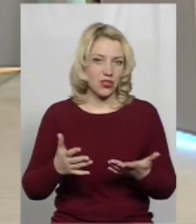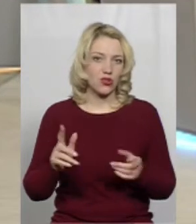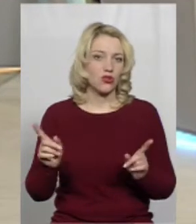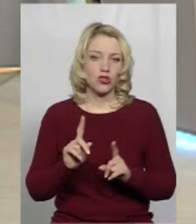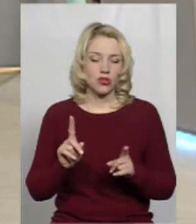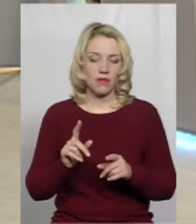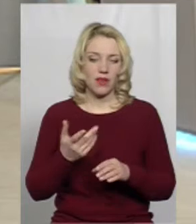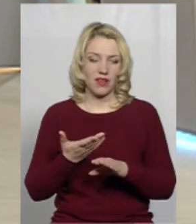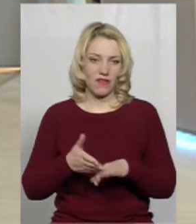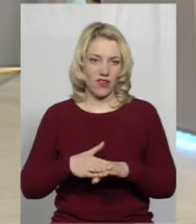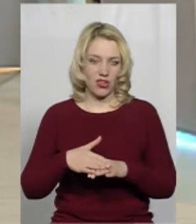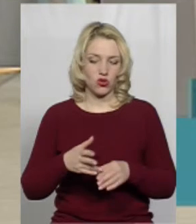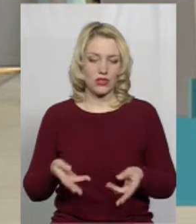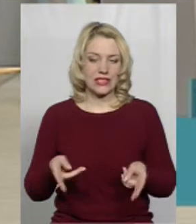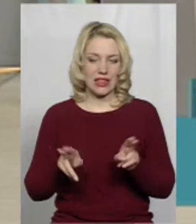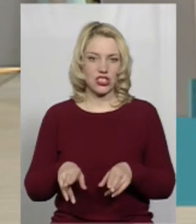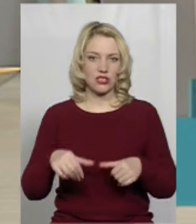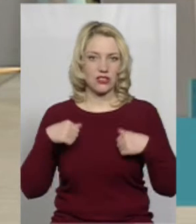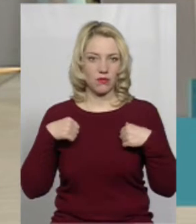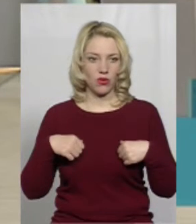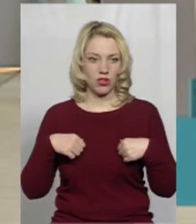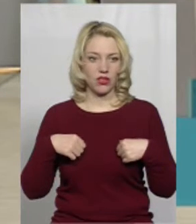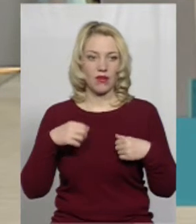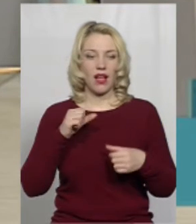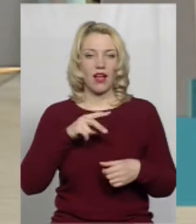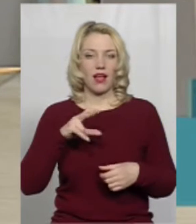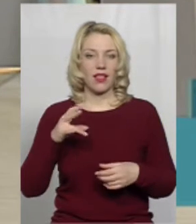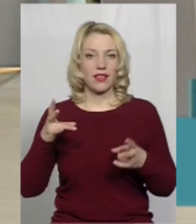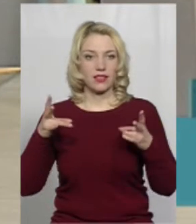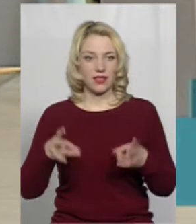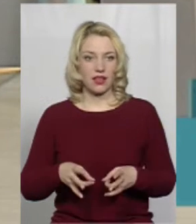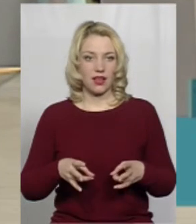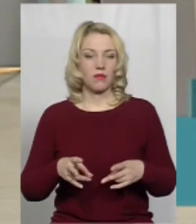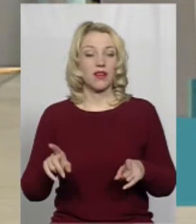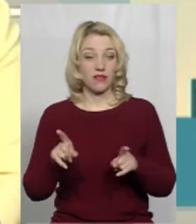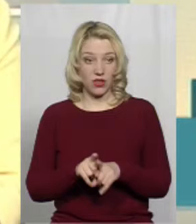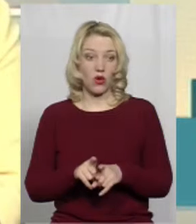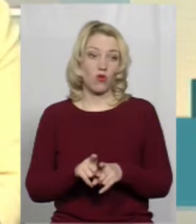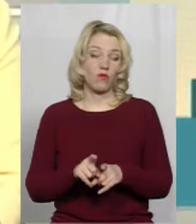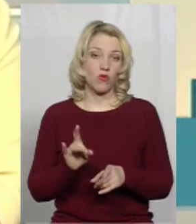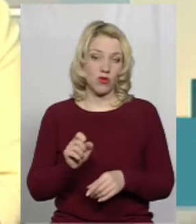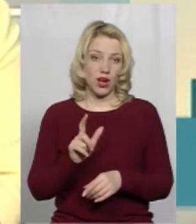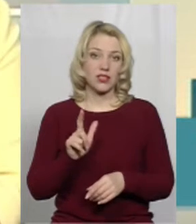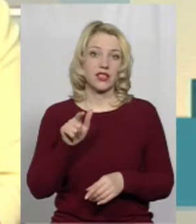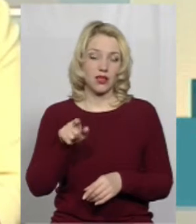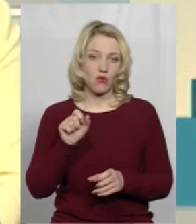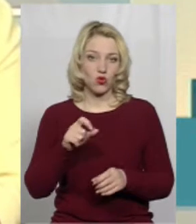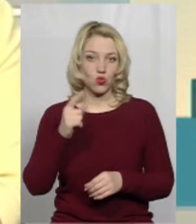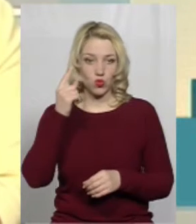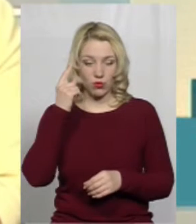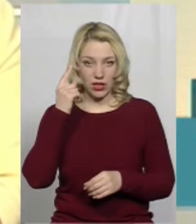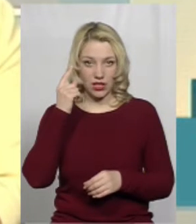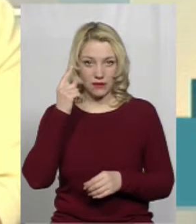при яких важко залишитися спокійною, але треба. І в такому разі ти можеш